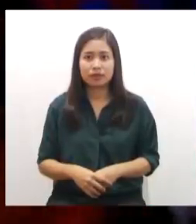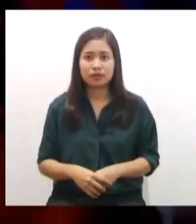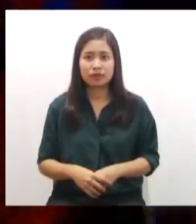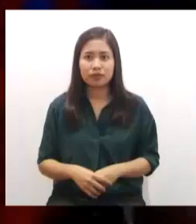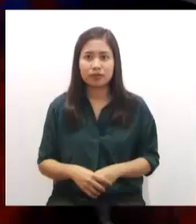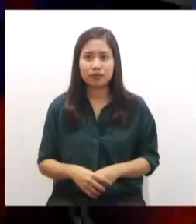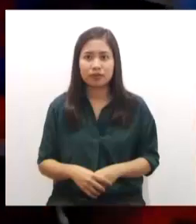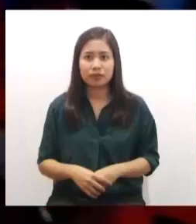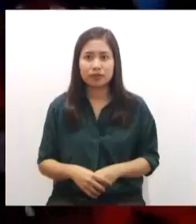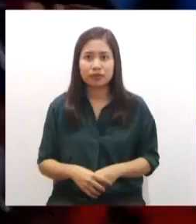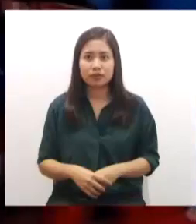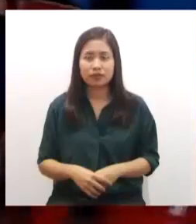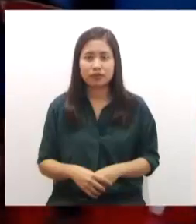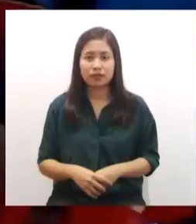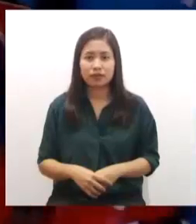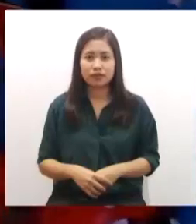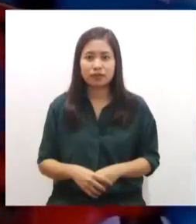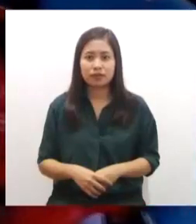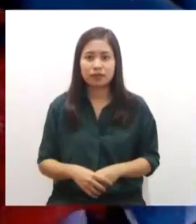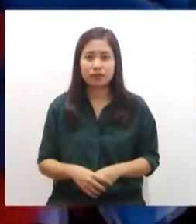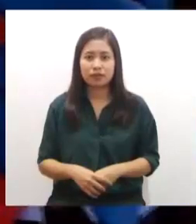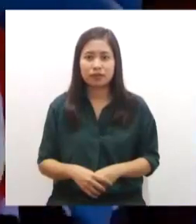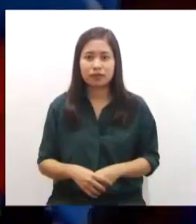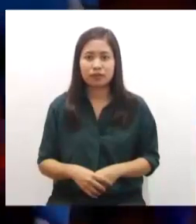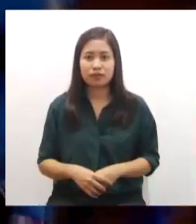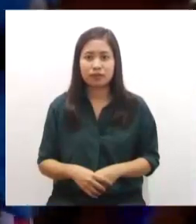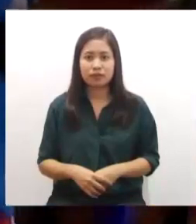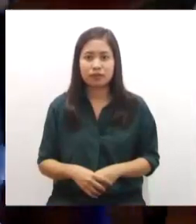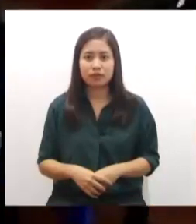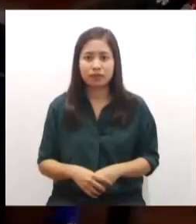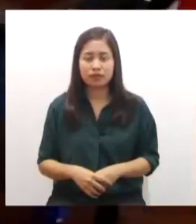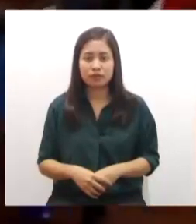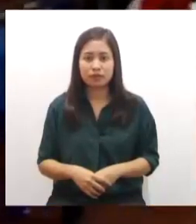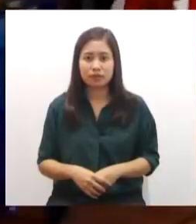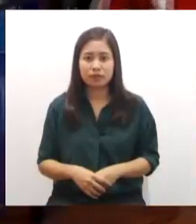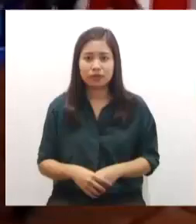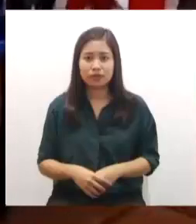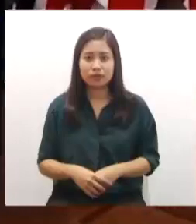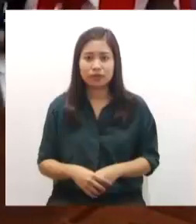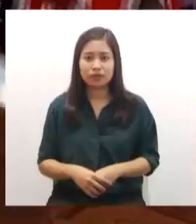Thank you.